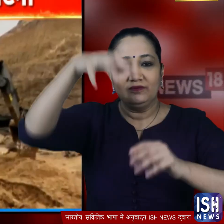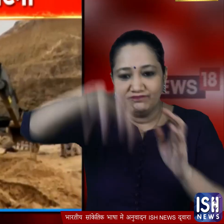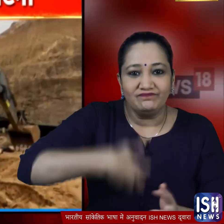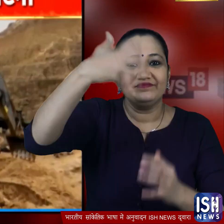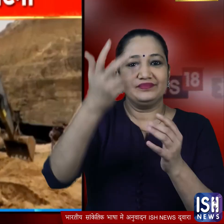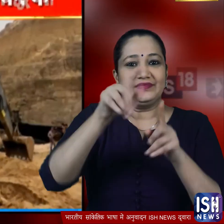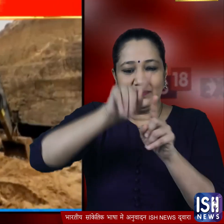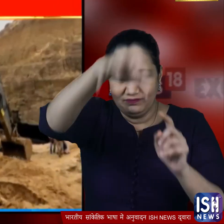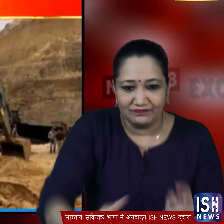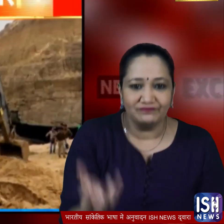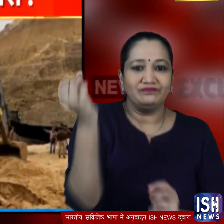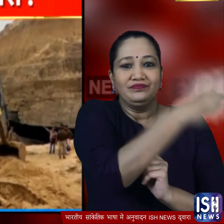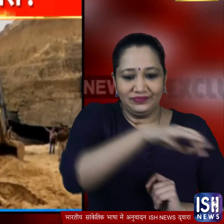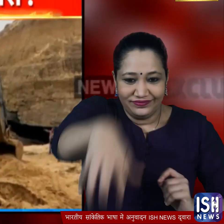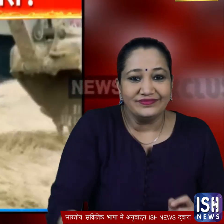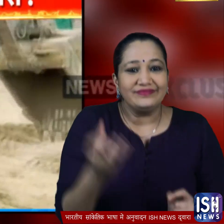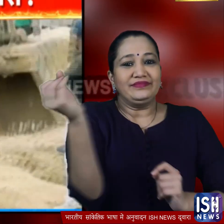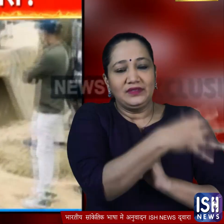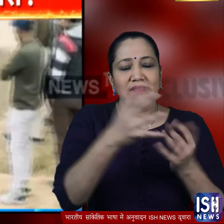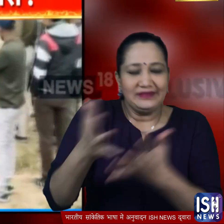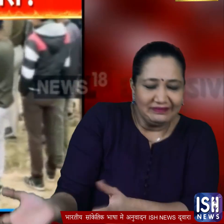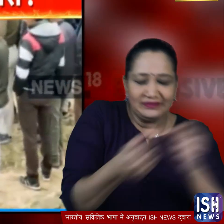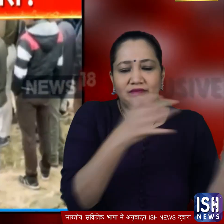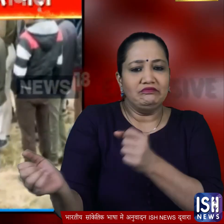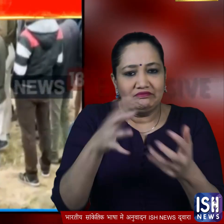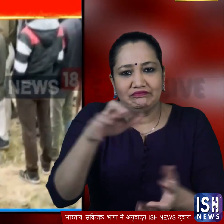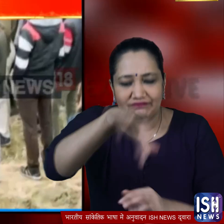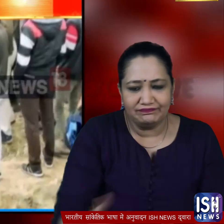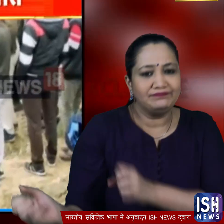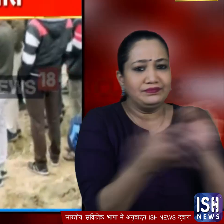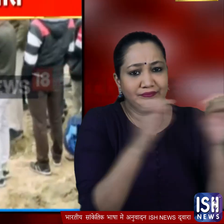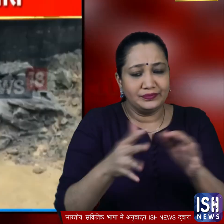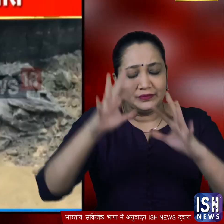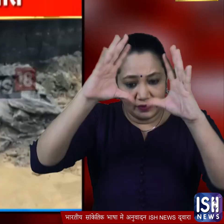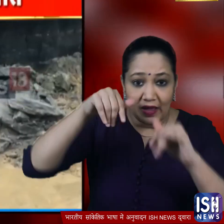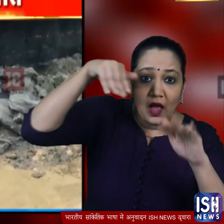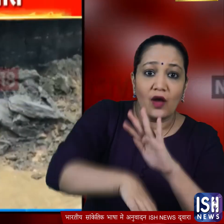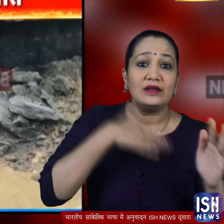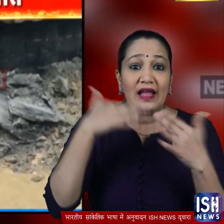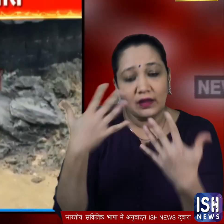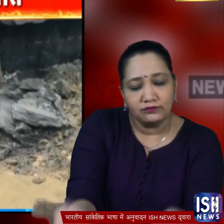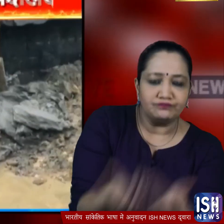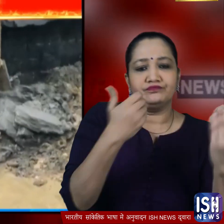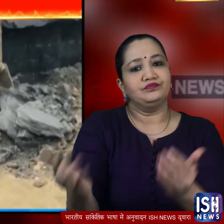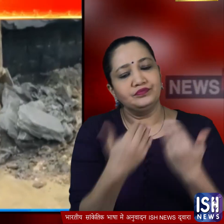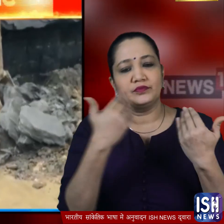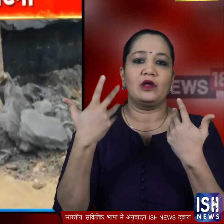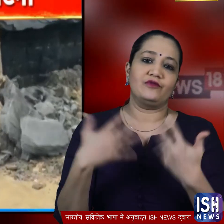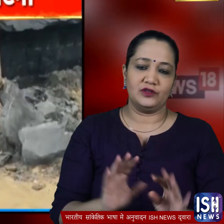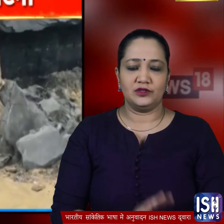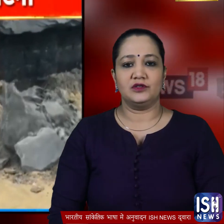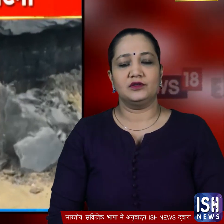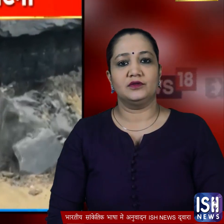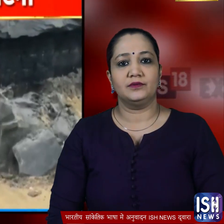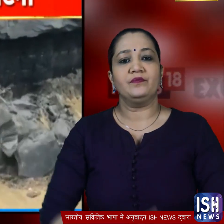इसके लिए खुदाई करने वाली एक मशीन की मदद ली गई, जिसने मिट्टी के ढेर को अपने रास्ते से हटाने के बाद कोयले के नीचे दबे शवों को एक एक कर